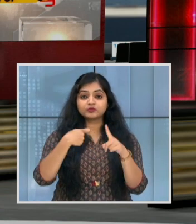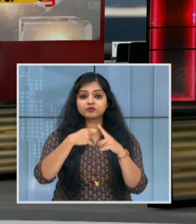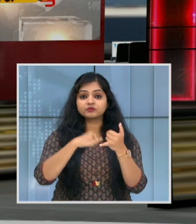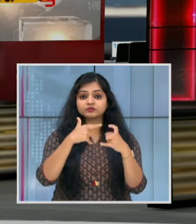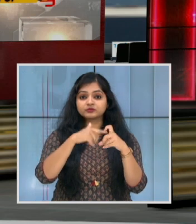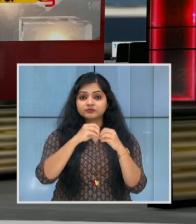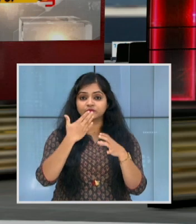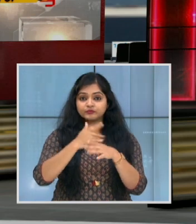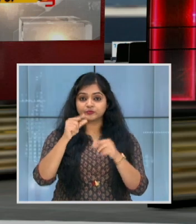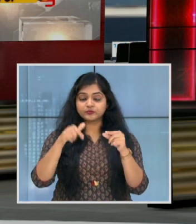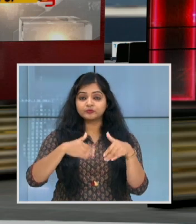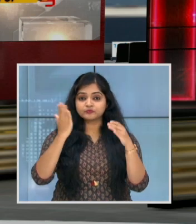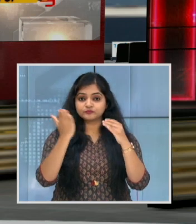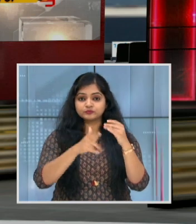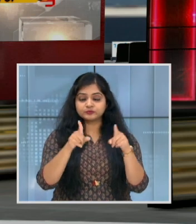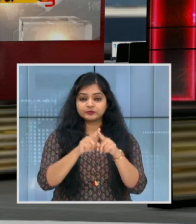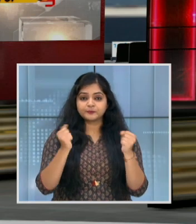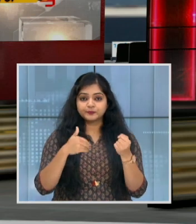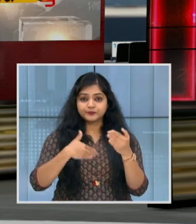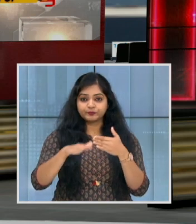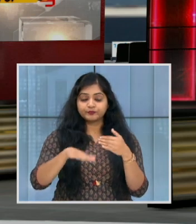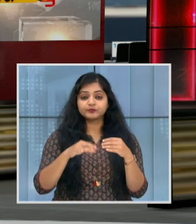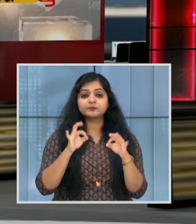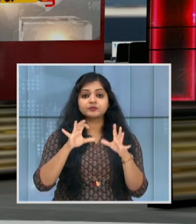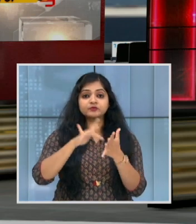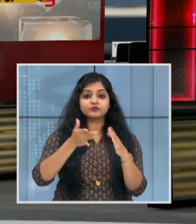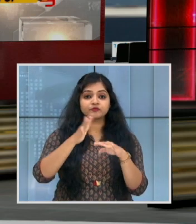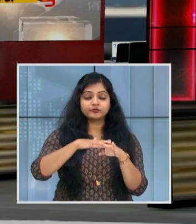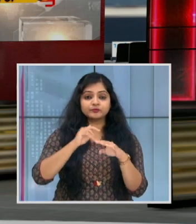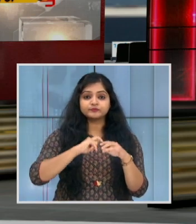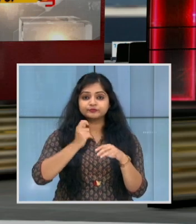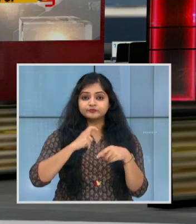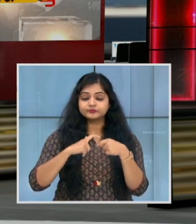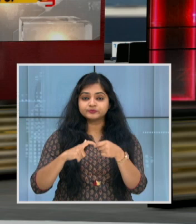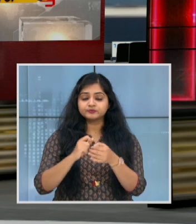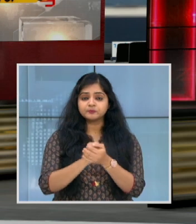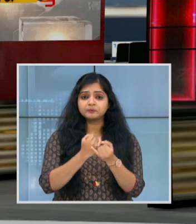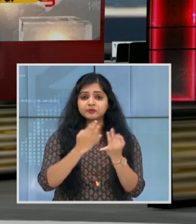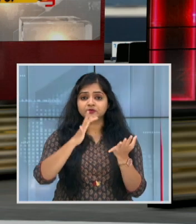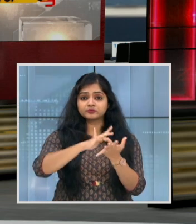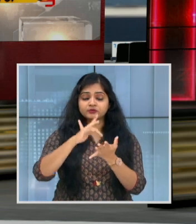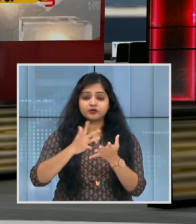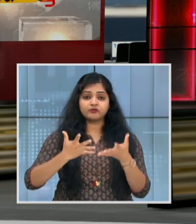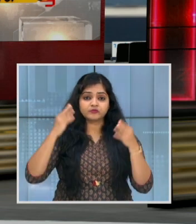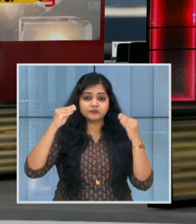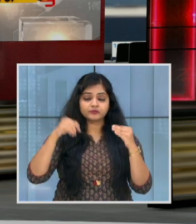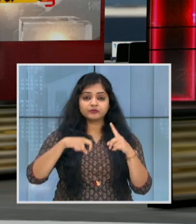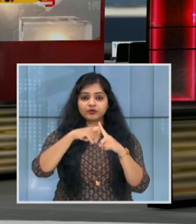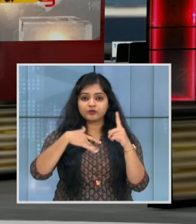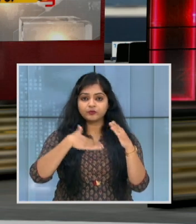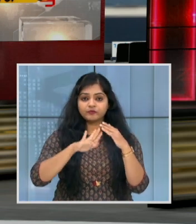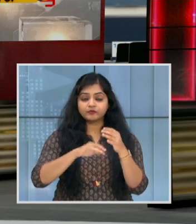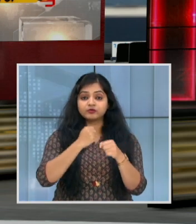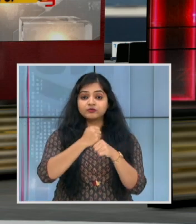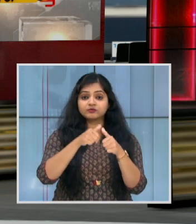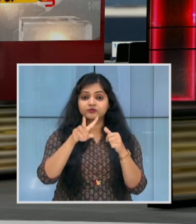മരം മുറിച്ചു നീക്കാൻ ശ്രമം തുടരുകയാണ്. വിവരങ്ങളുമായി പത്തനംതിട്ടയിൽ നിന്നും ശ്യാം കുമാർ ചേരുന്നുണ്ട്. ശ്യാം, പലയിടങ്ങളിലായി നല്ല മഴയുണ്ട് ഇന്ന് സംസ്ഥാനത്ത്. അതിലൊന്നാണ് ഈ